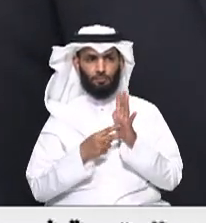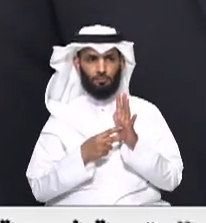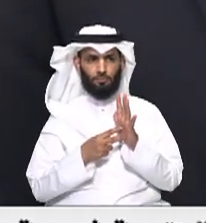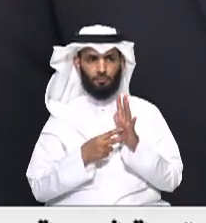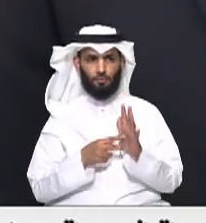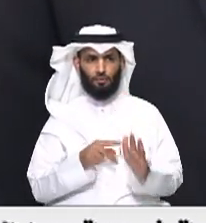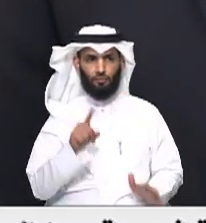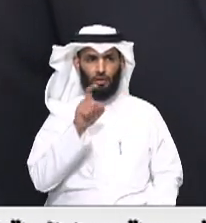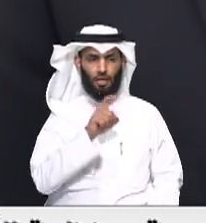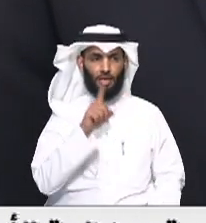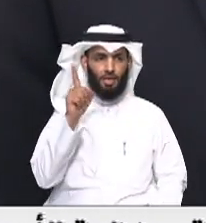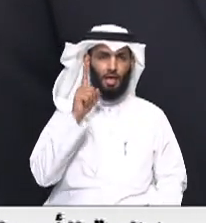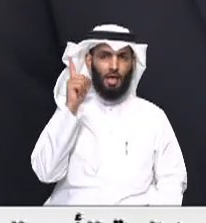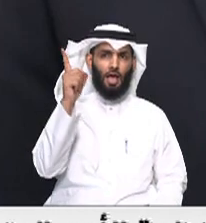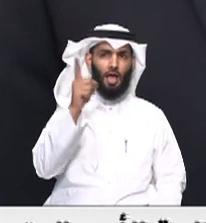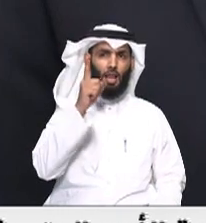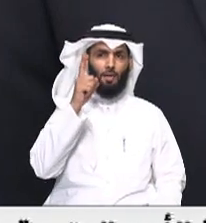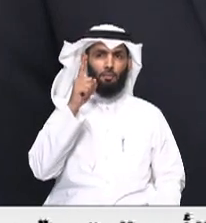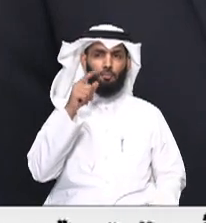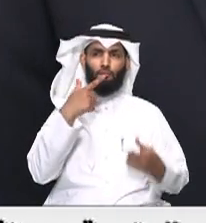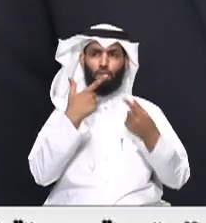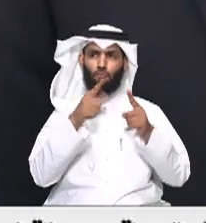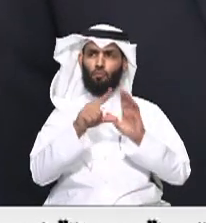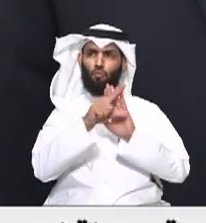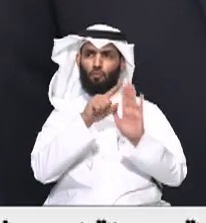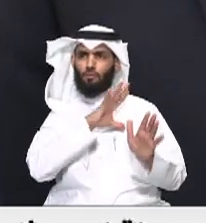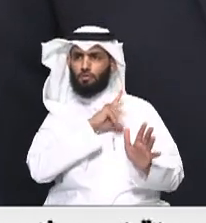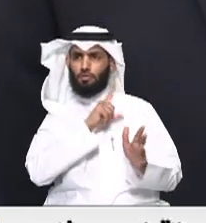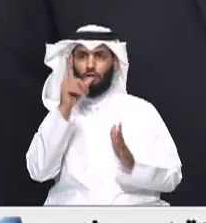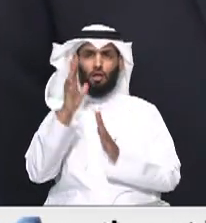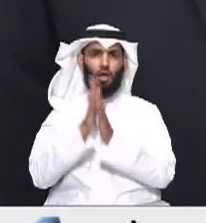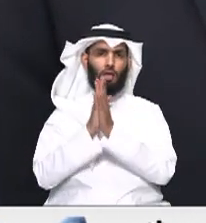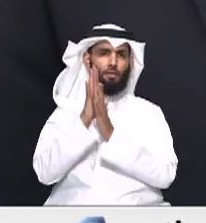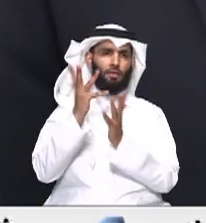منور الوفود الدولية مع هذا الملف؟